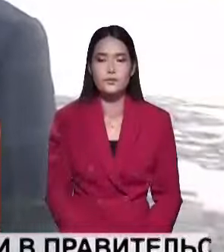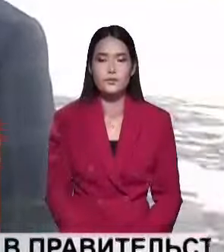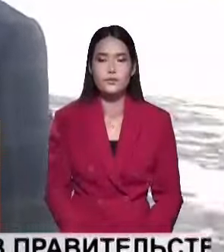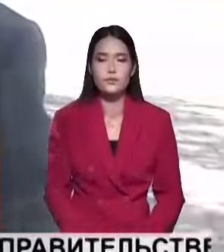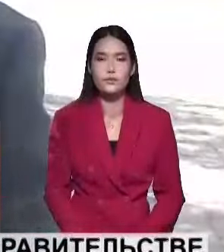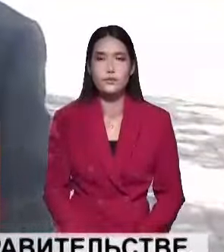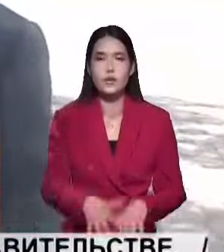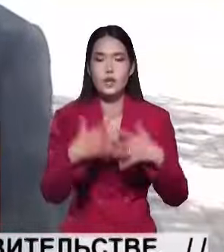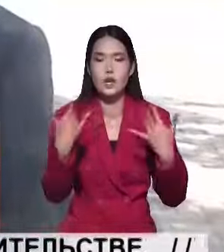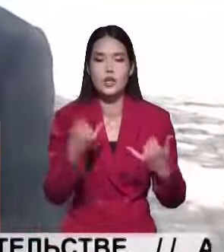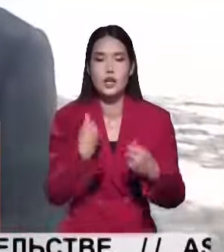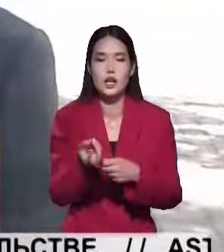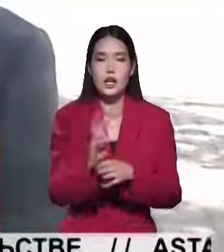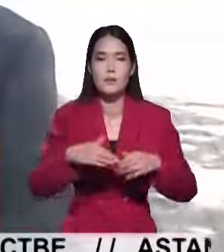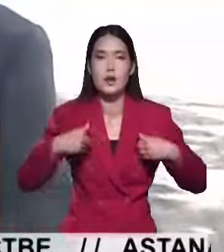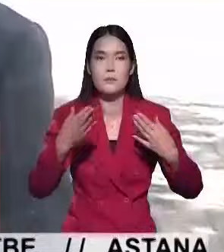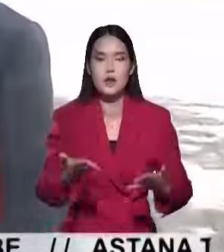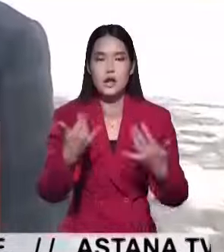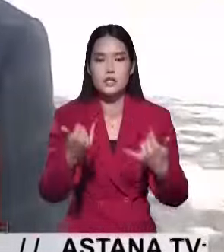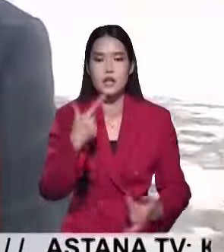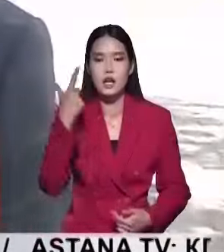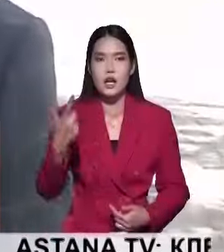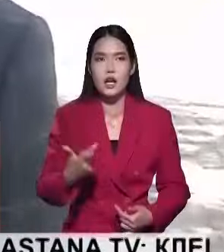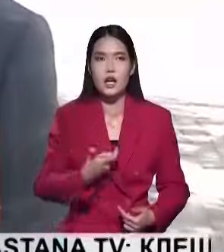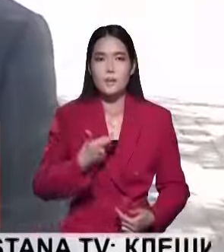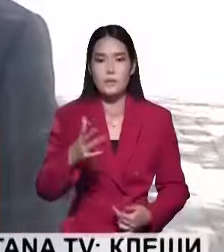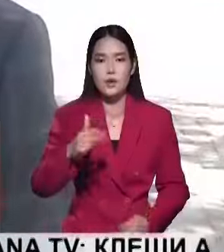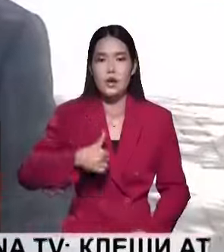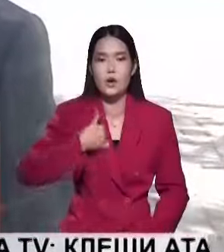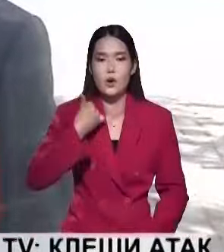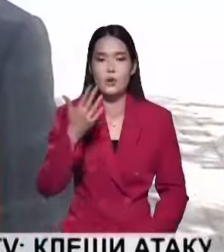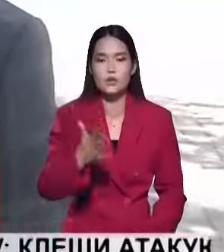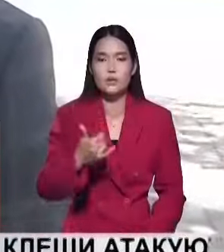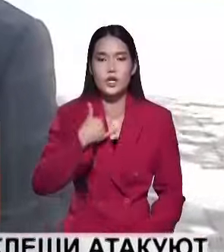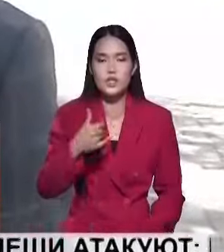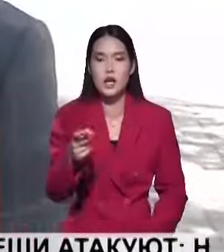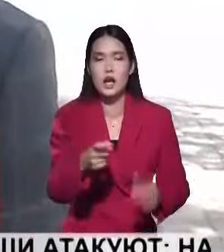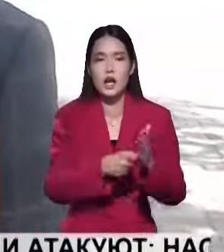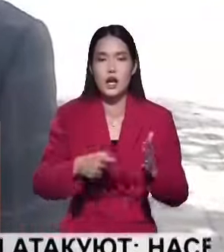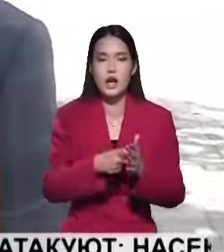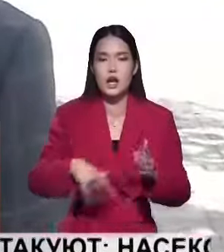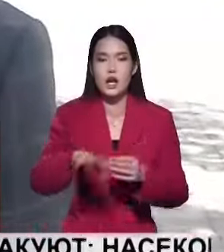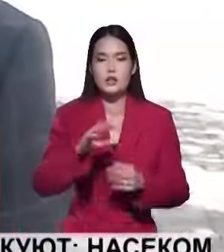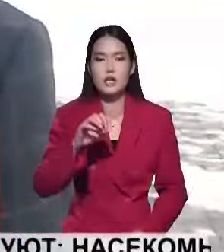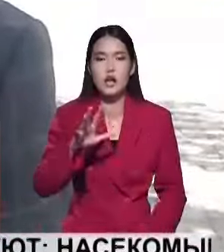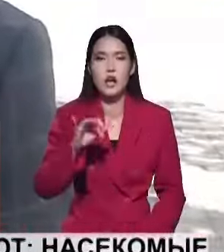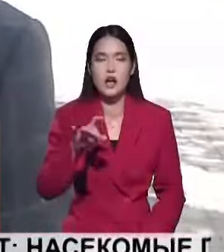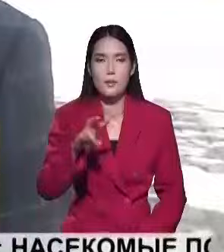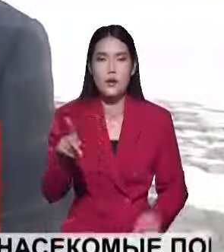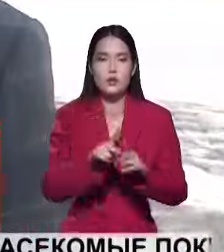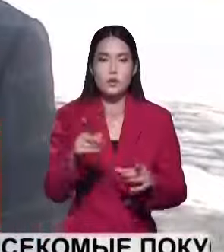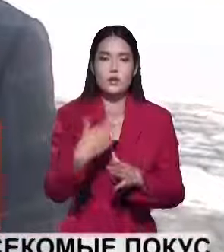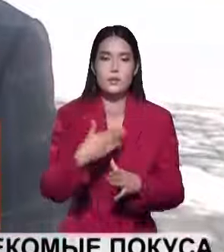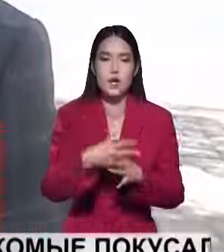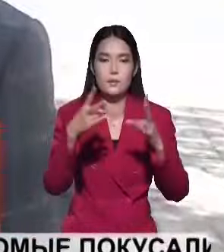Мы сегодня приехали поздравить наших солдат и офицеров. Гордимся ими. Наш карагандинский филиал партии «Аманат» тоже помогает пострадавшим